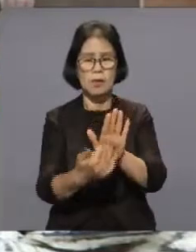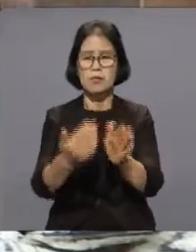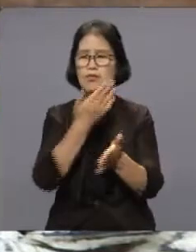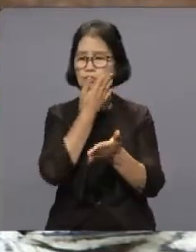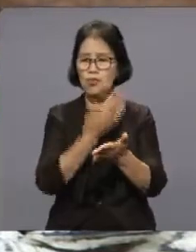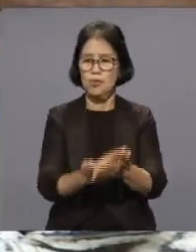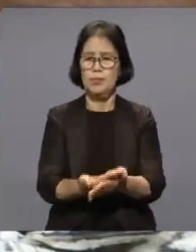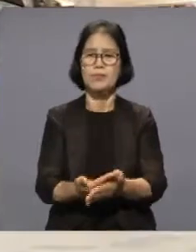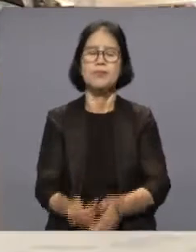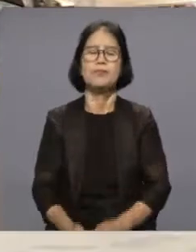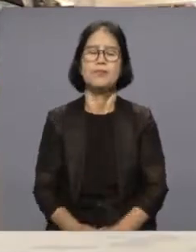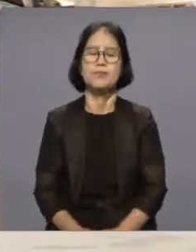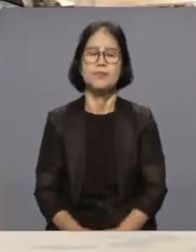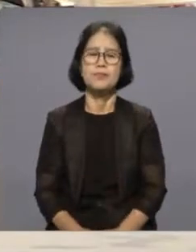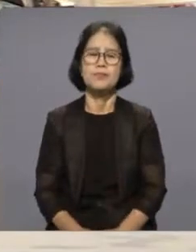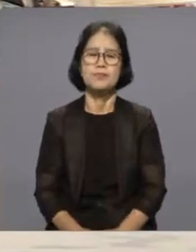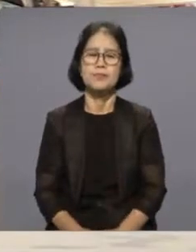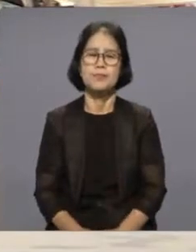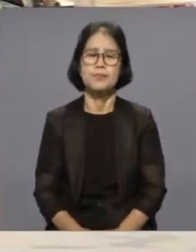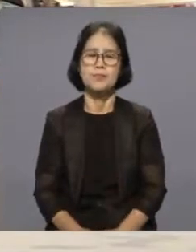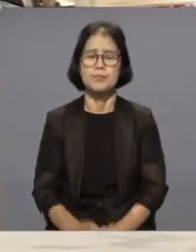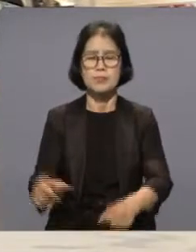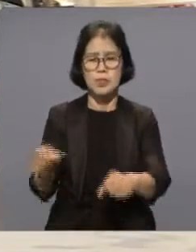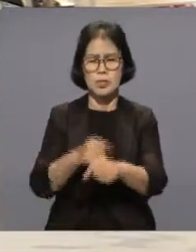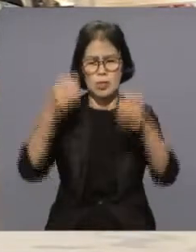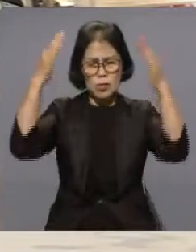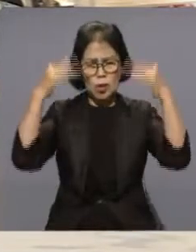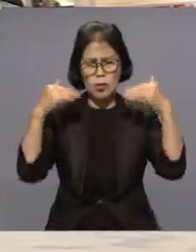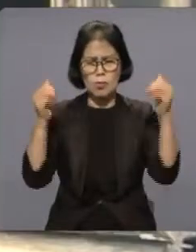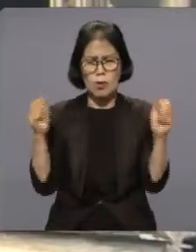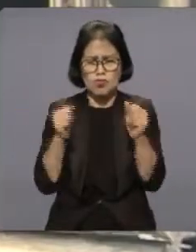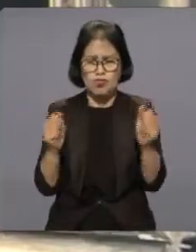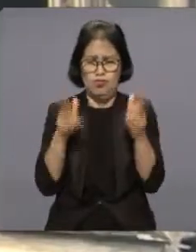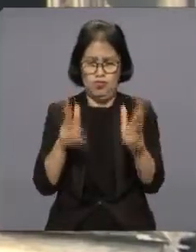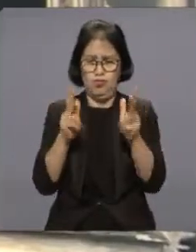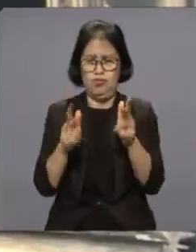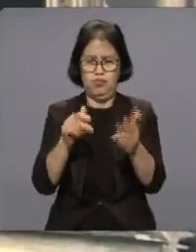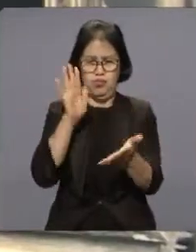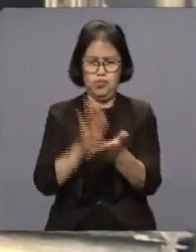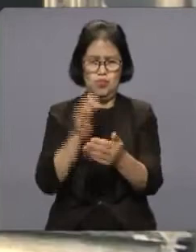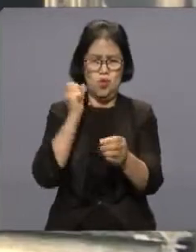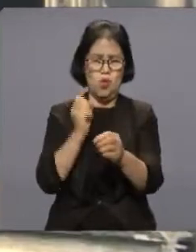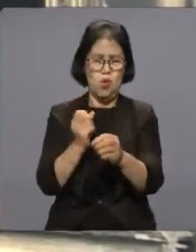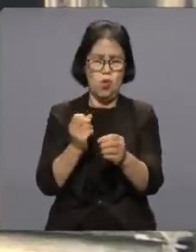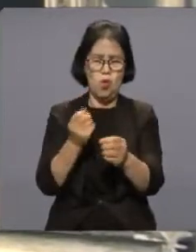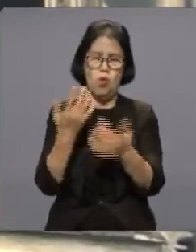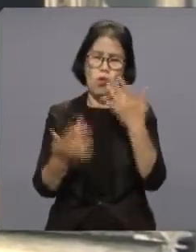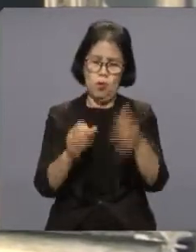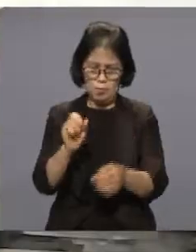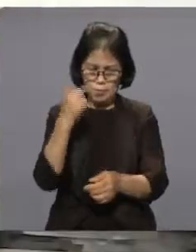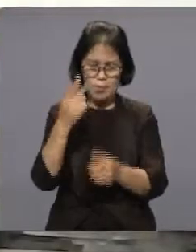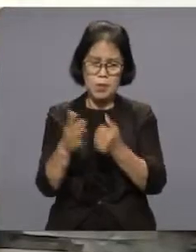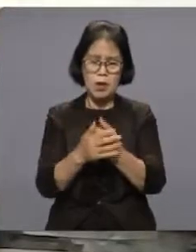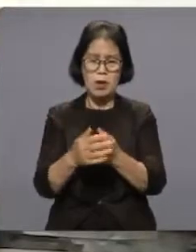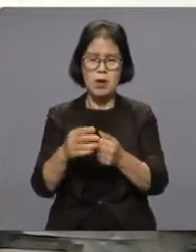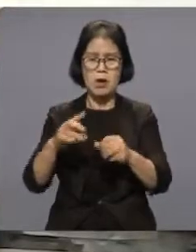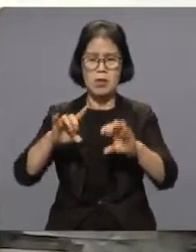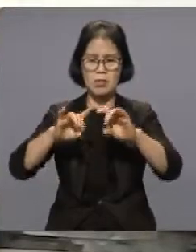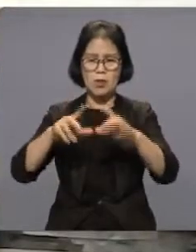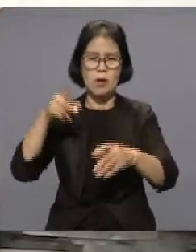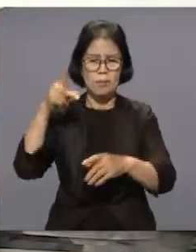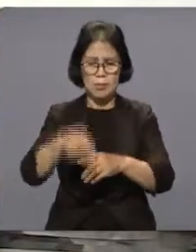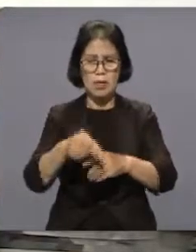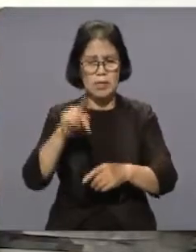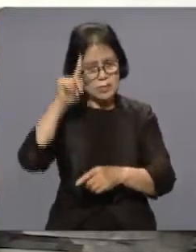예방이 중요합니다. 특히 여름철 냉방기기의 과열이 화재 원인이 되는 만큼 전원 차단에 신경 쓸